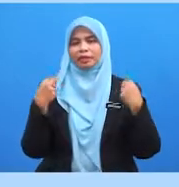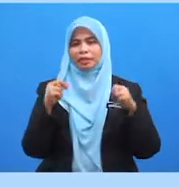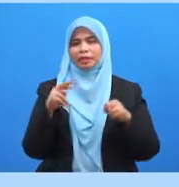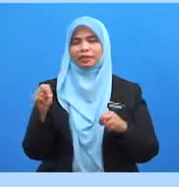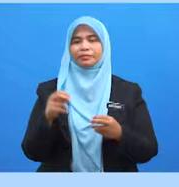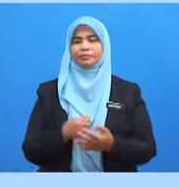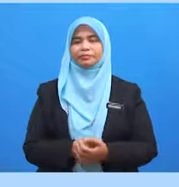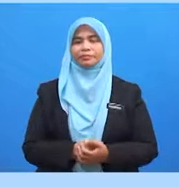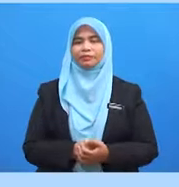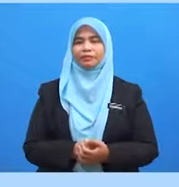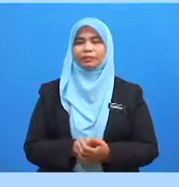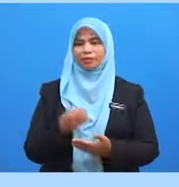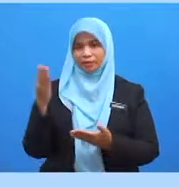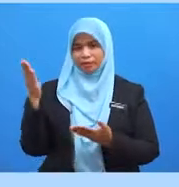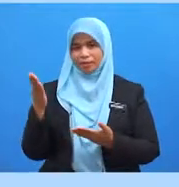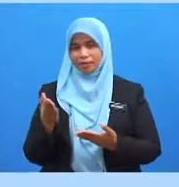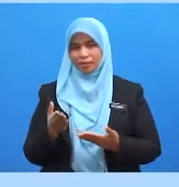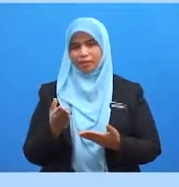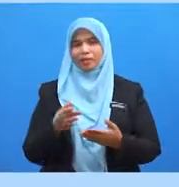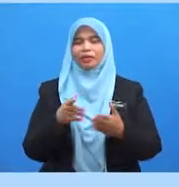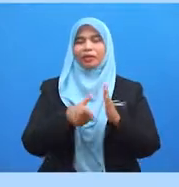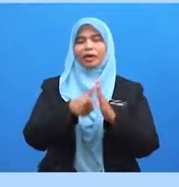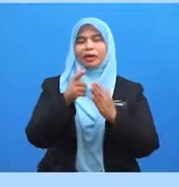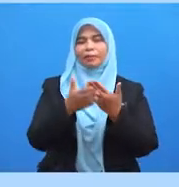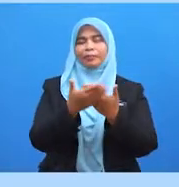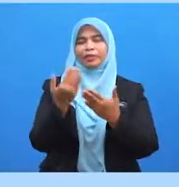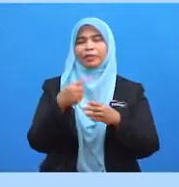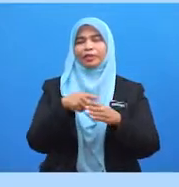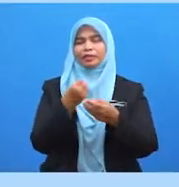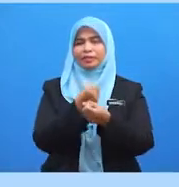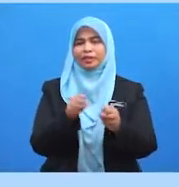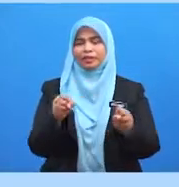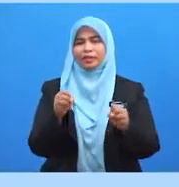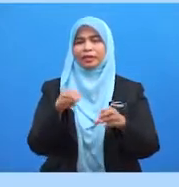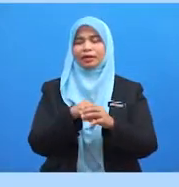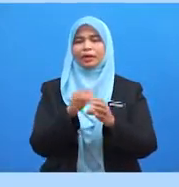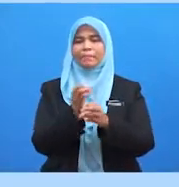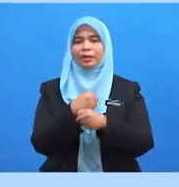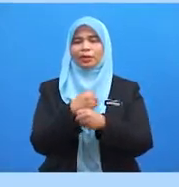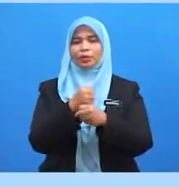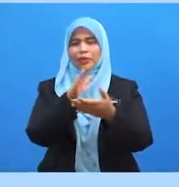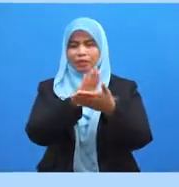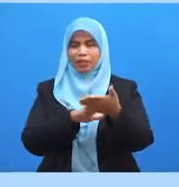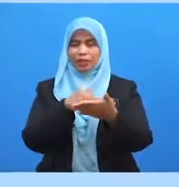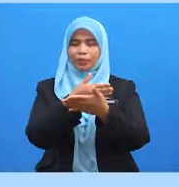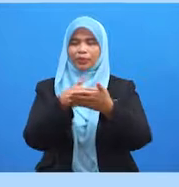slide. Penyediaan latar belakang lebih mudah disediakan dalam bentuk jadual.